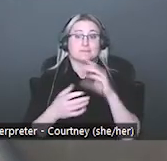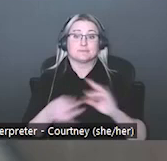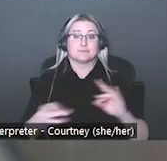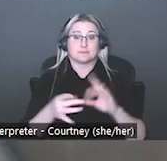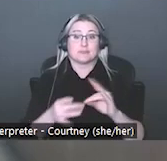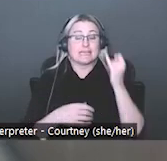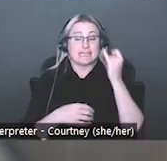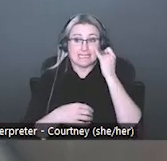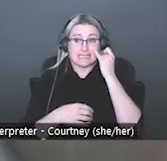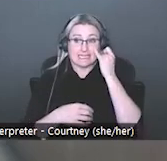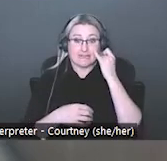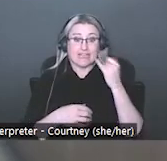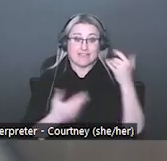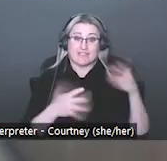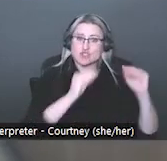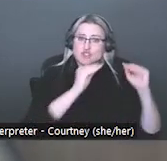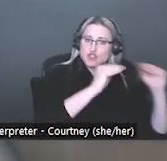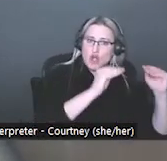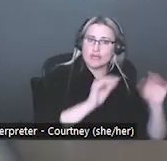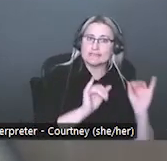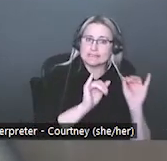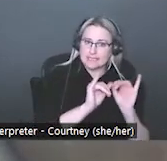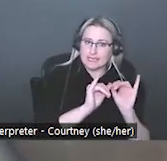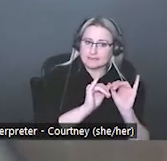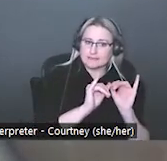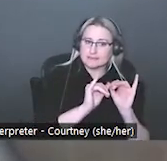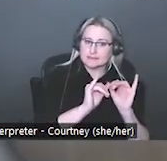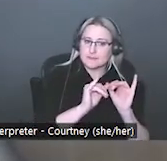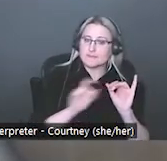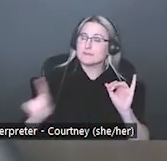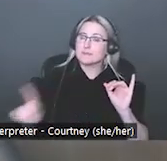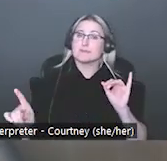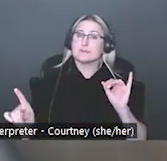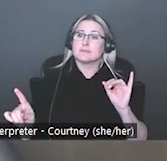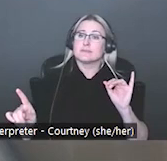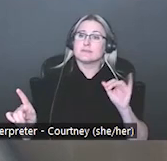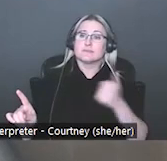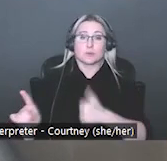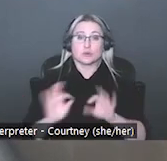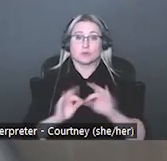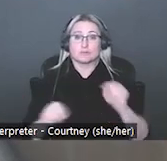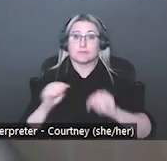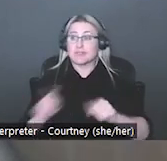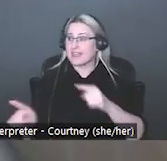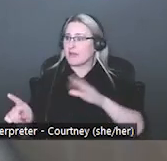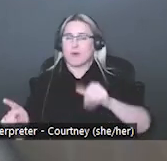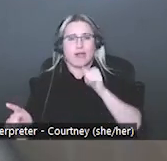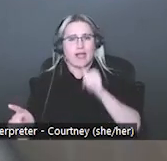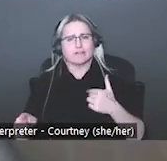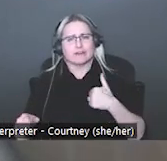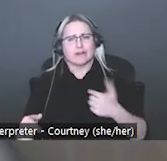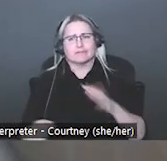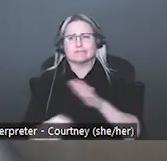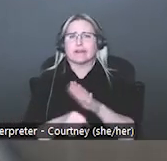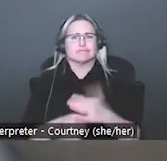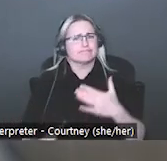les milieux de soins de santé qui ont appris que leur taille est un reflet de leur volonté et qu'elles